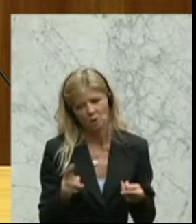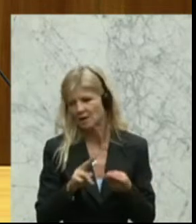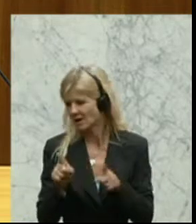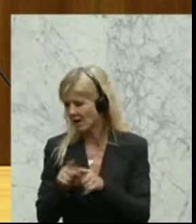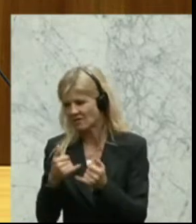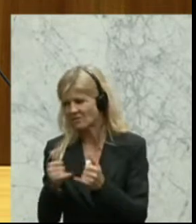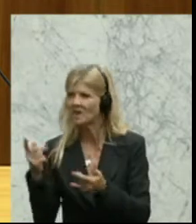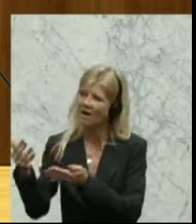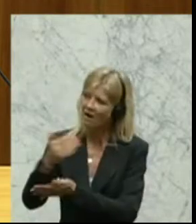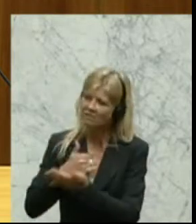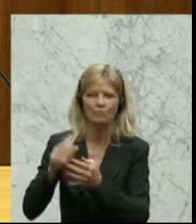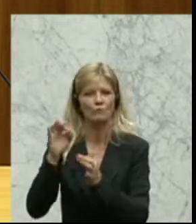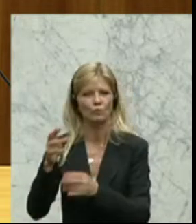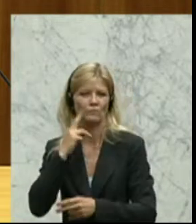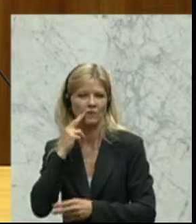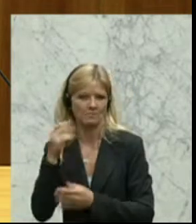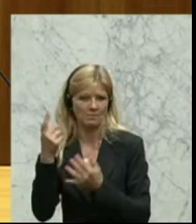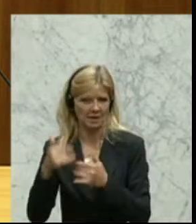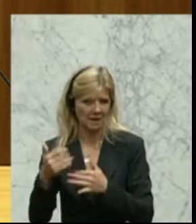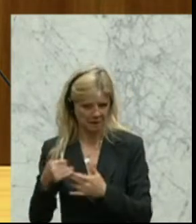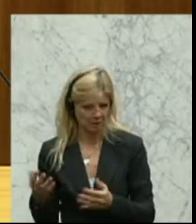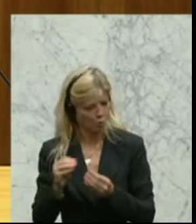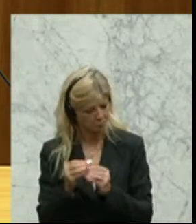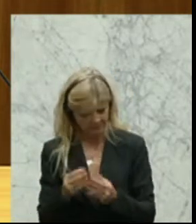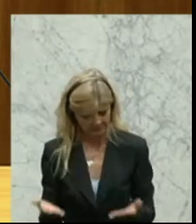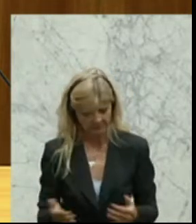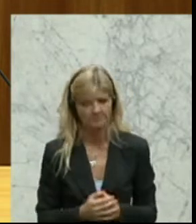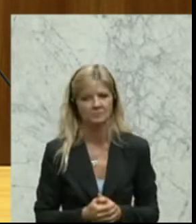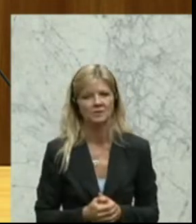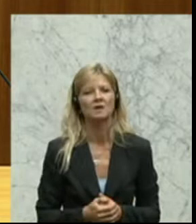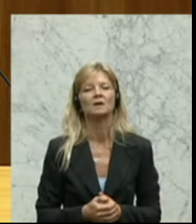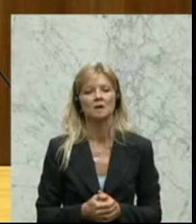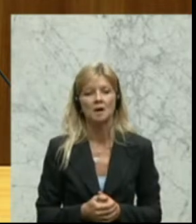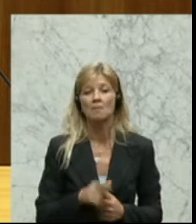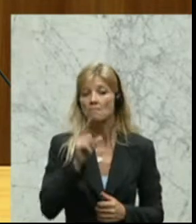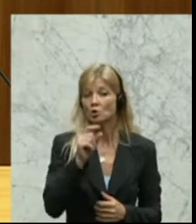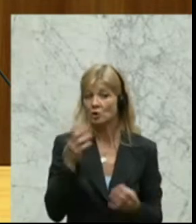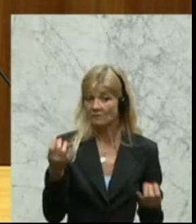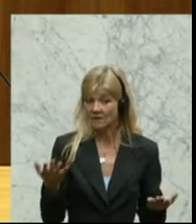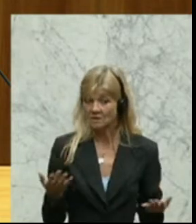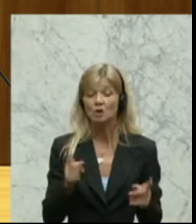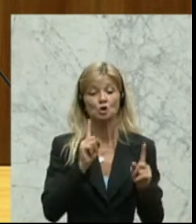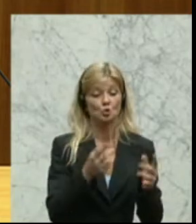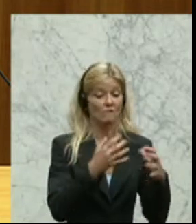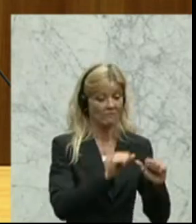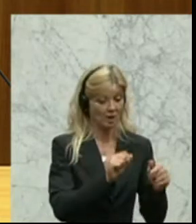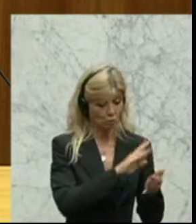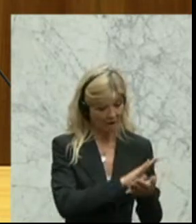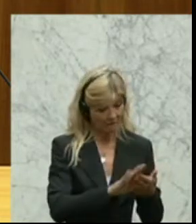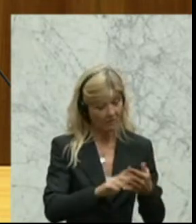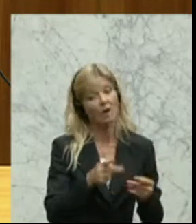Und das heißt im Prinzip, unser Ziel einer Verwaltungsvereinfachung, einer Bürgerfreundlichkeit, sind wir weit